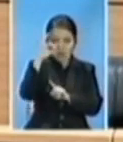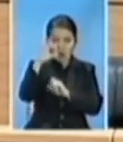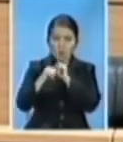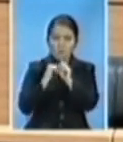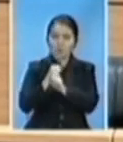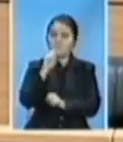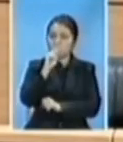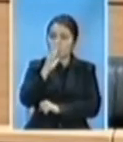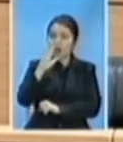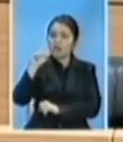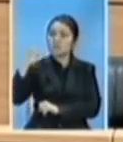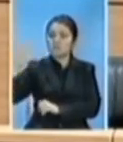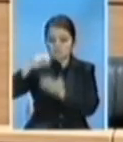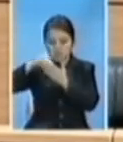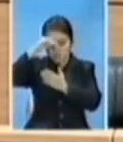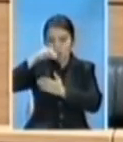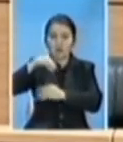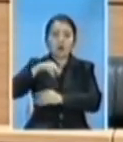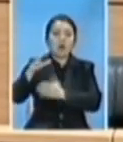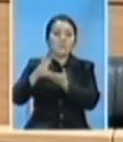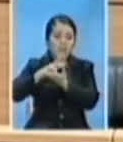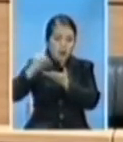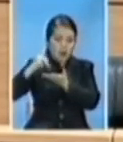2514ผมอยู่ปี2ที่จุฬา